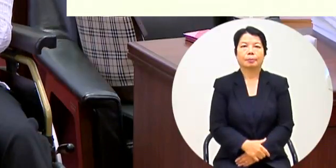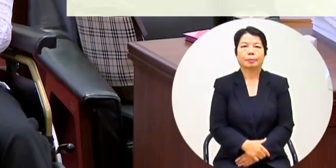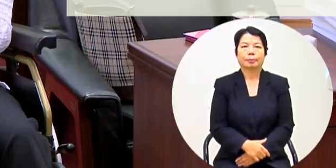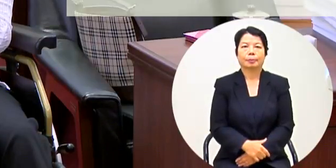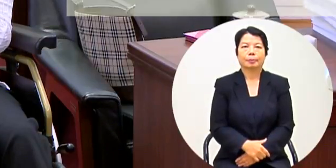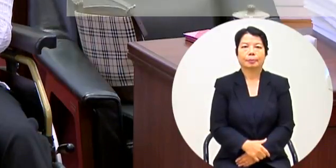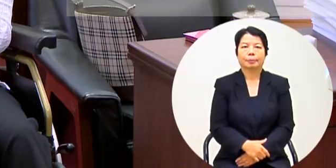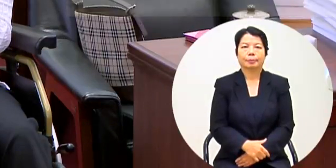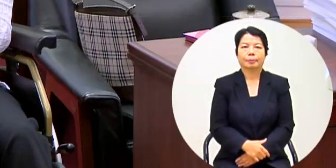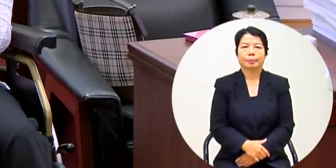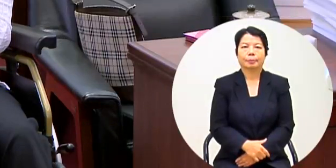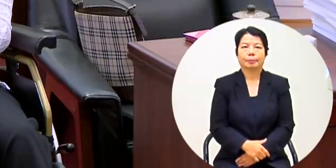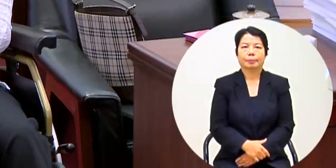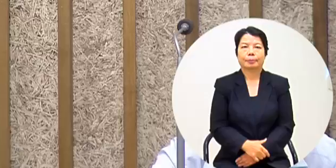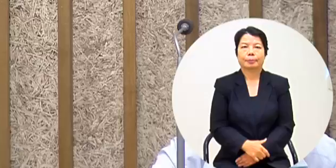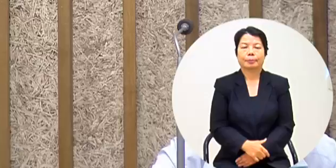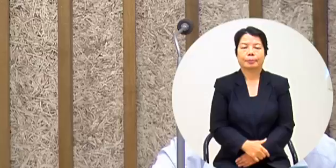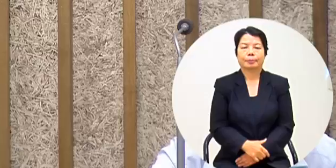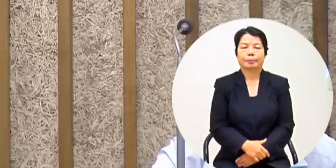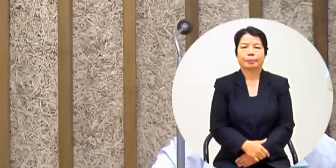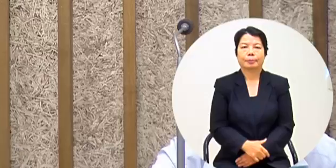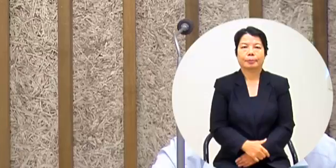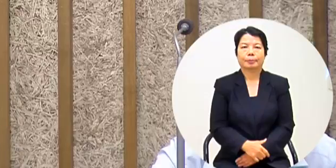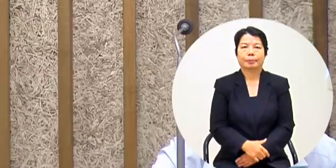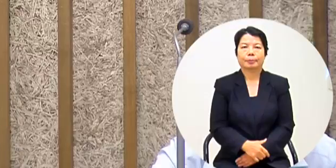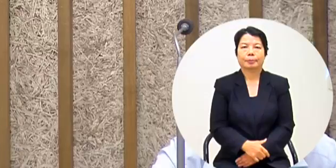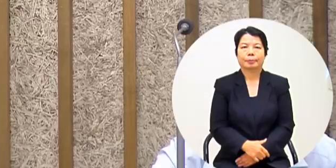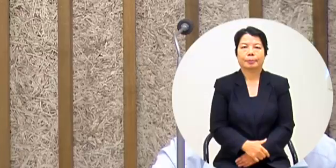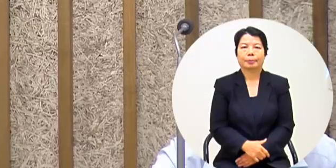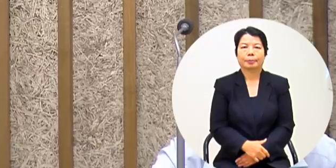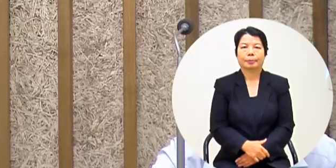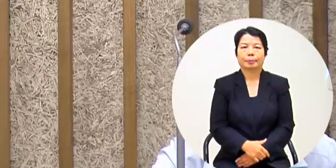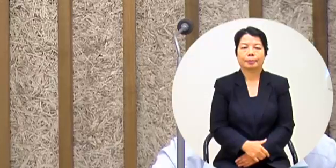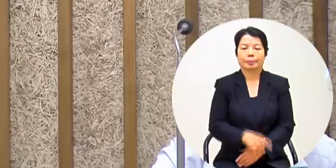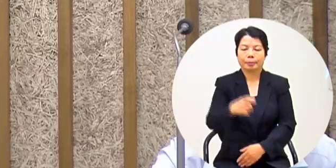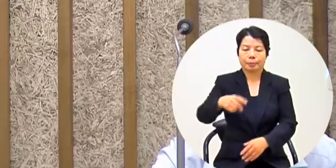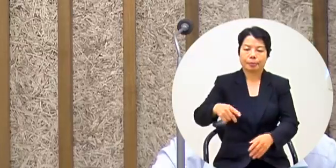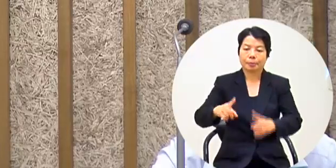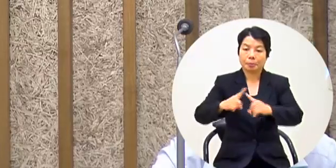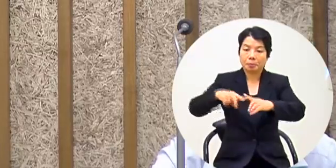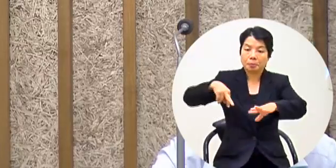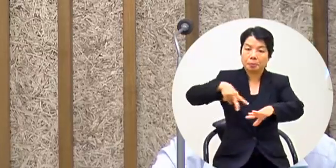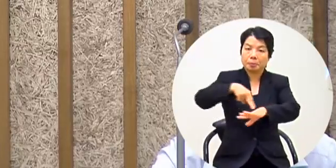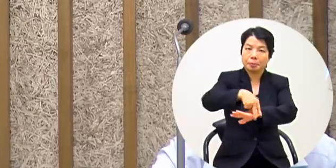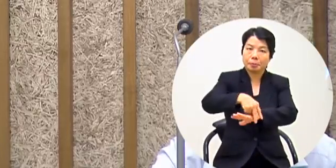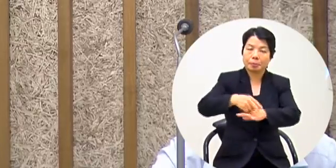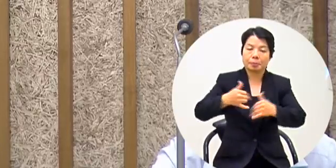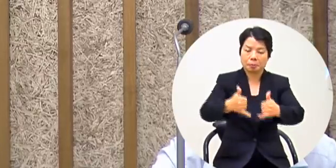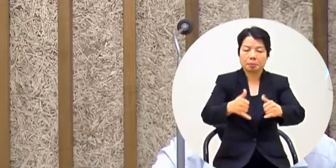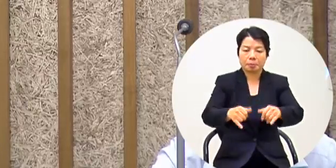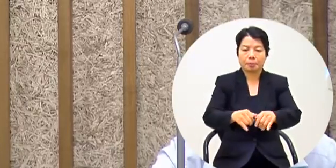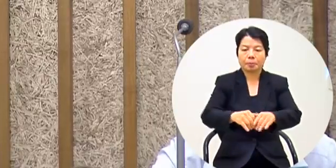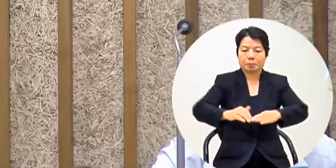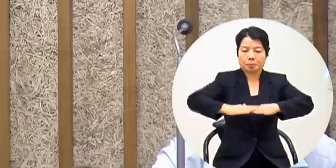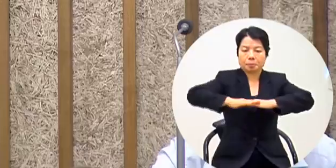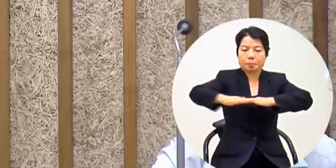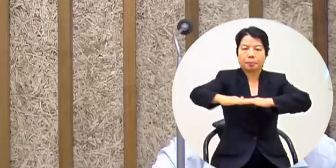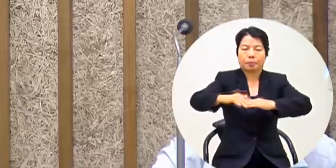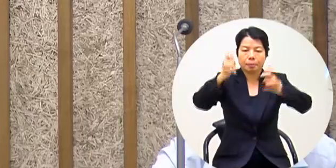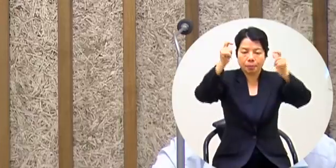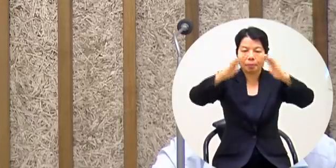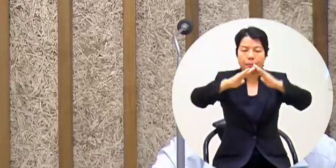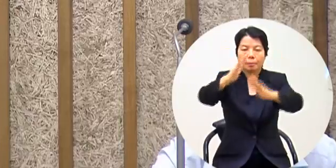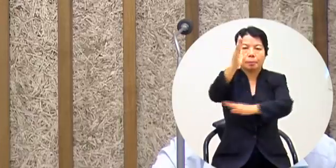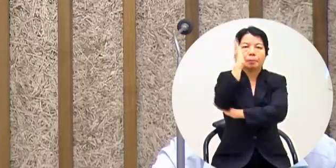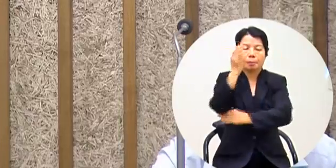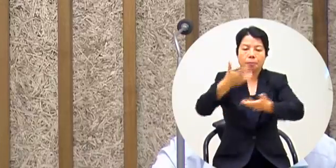谢谢主席，谢谢李议员。这个人行道的整平呢，我想在高雄市政府是一个很重要的一个施政的